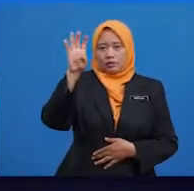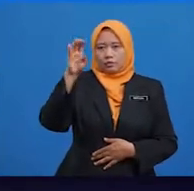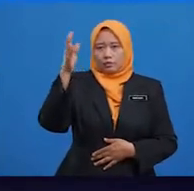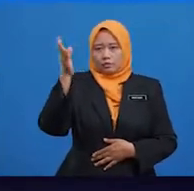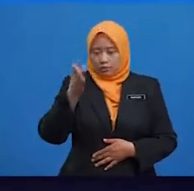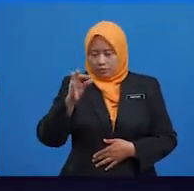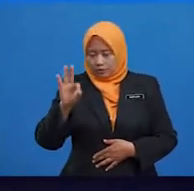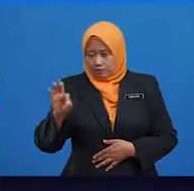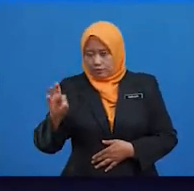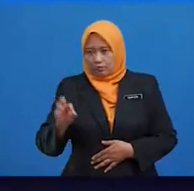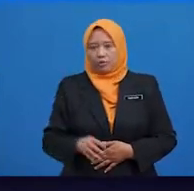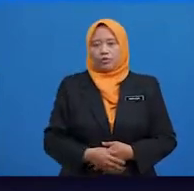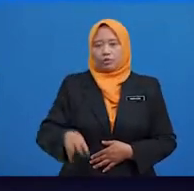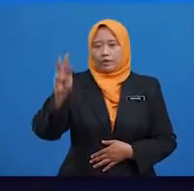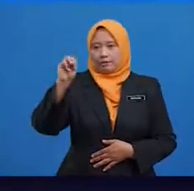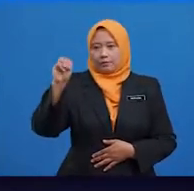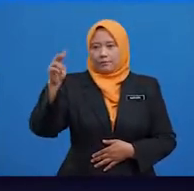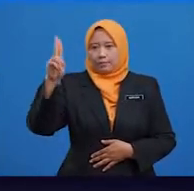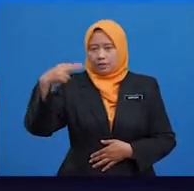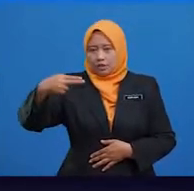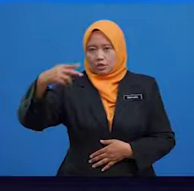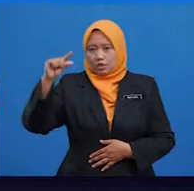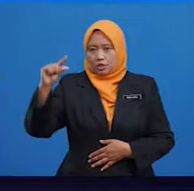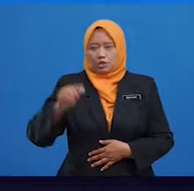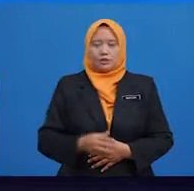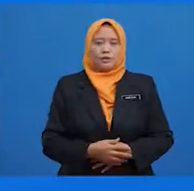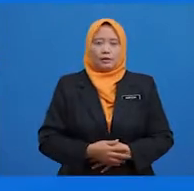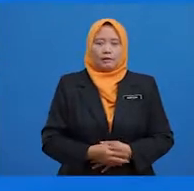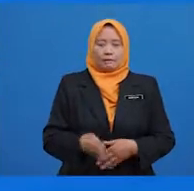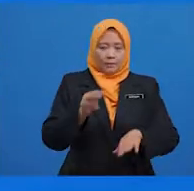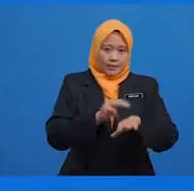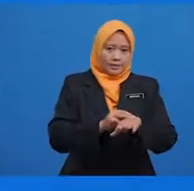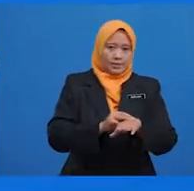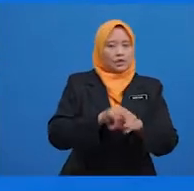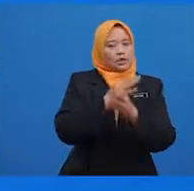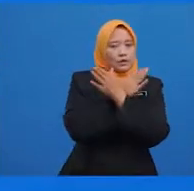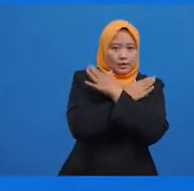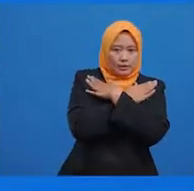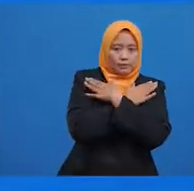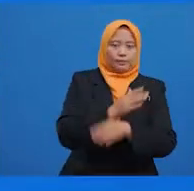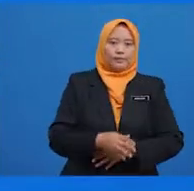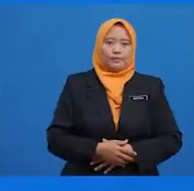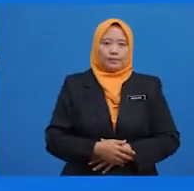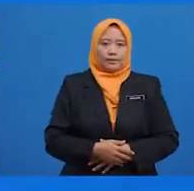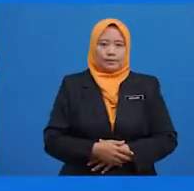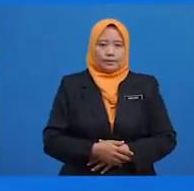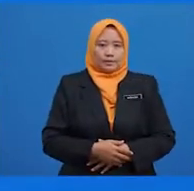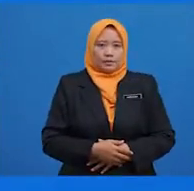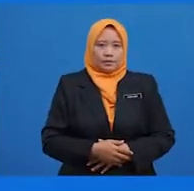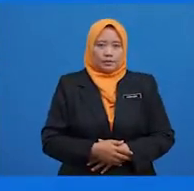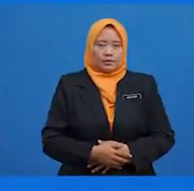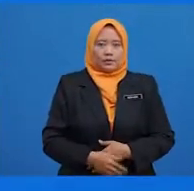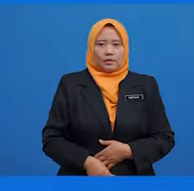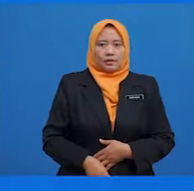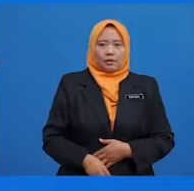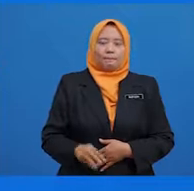140-90 mmHg semasa berehat. Baiklah, saya teruskan dengan penerangan